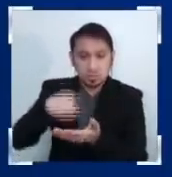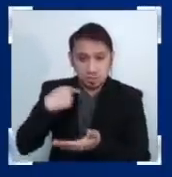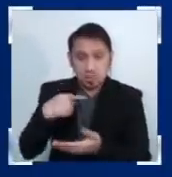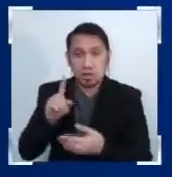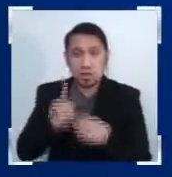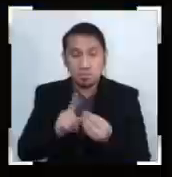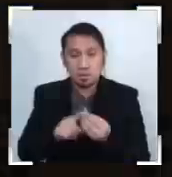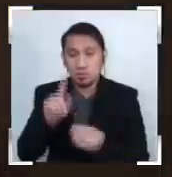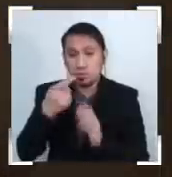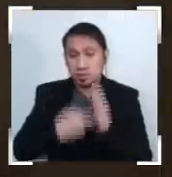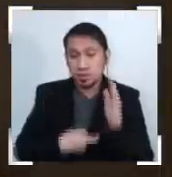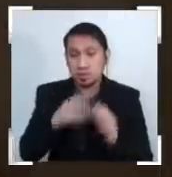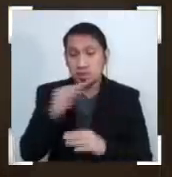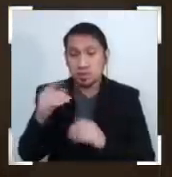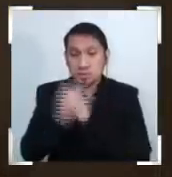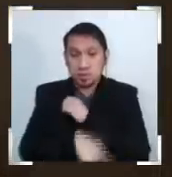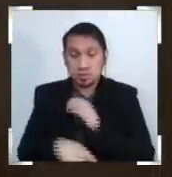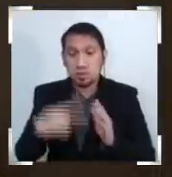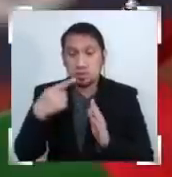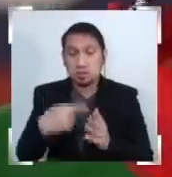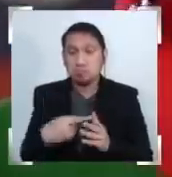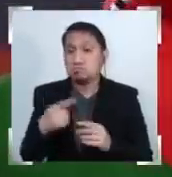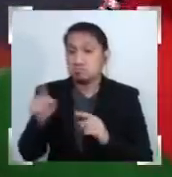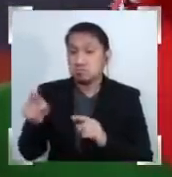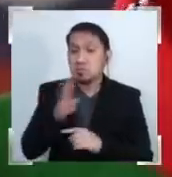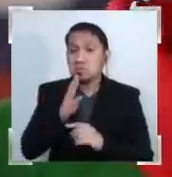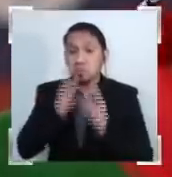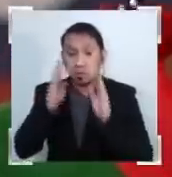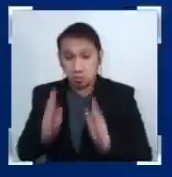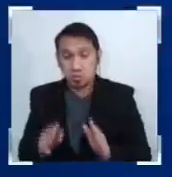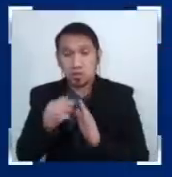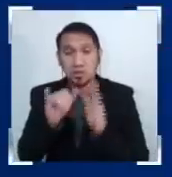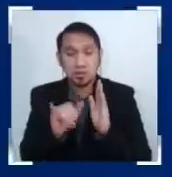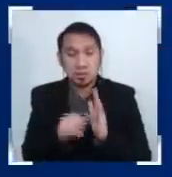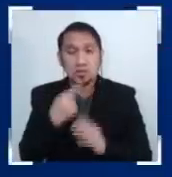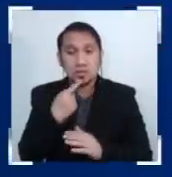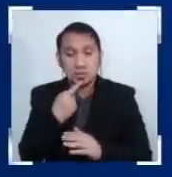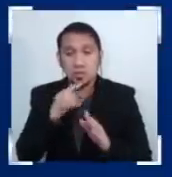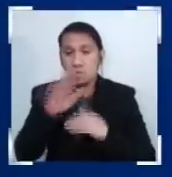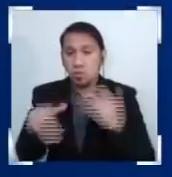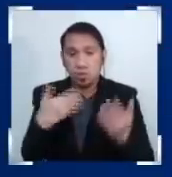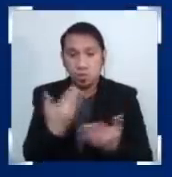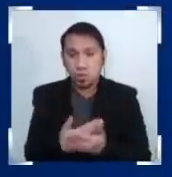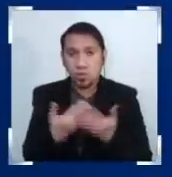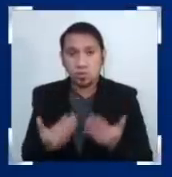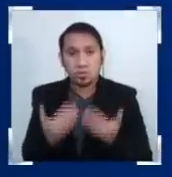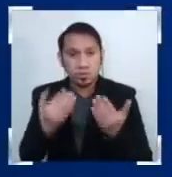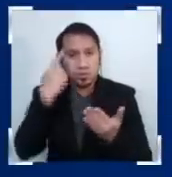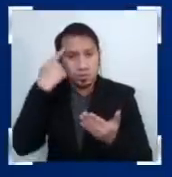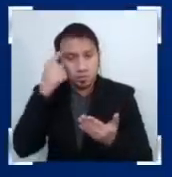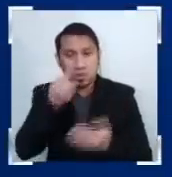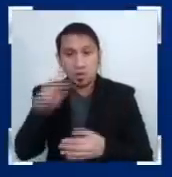buwis at penalties. Sagot ng tagapagsalita ni Marcos sa si Attorney Vic Rodriguez, lahat daw ng mga petisyon para i-disqualify